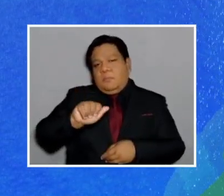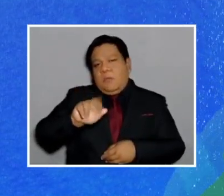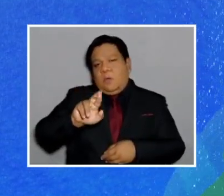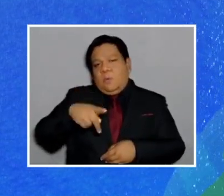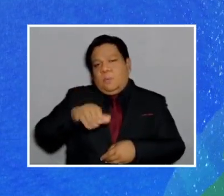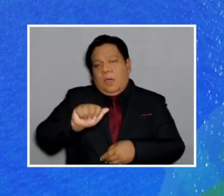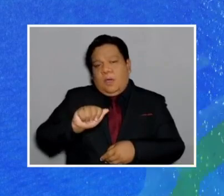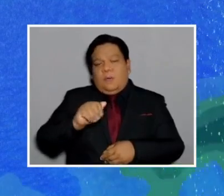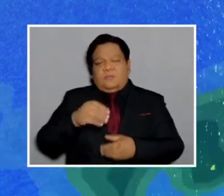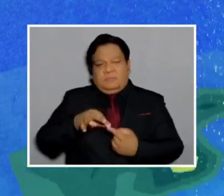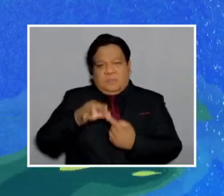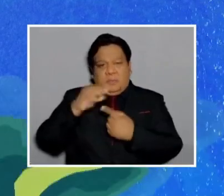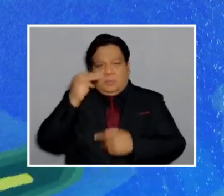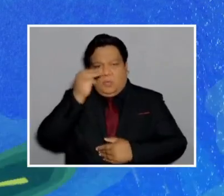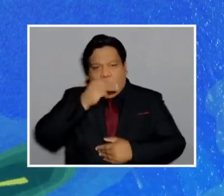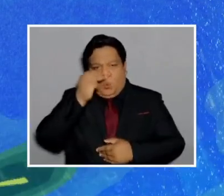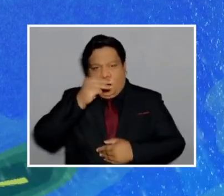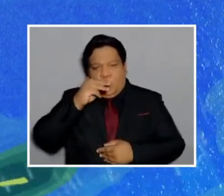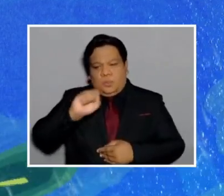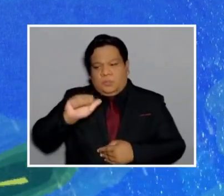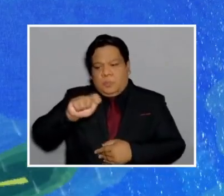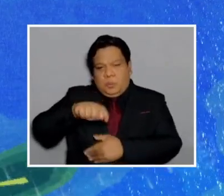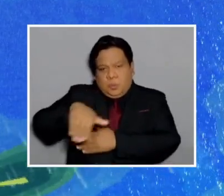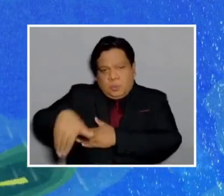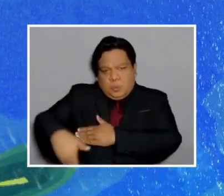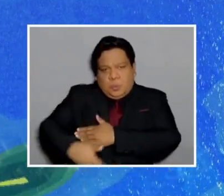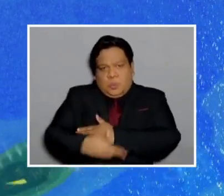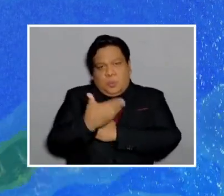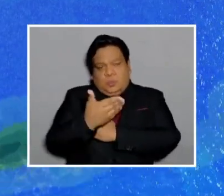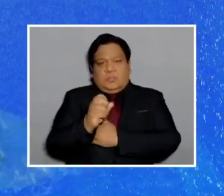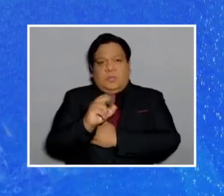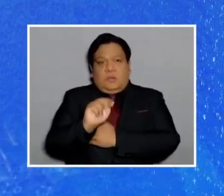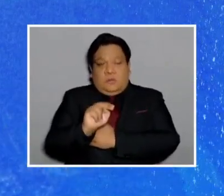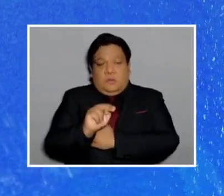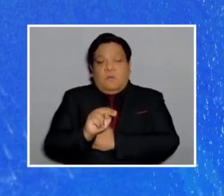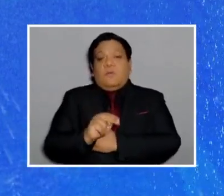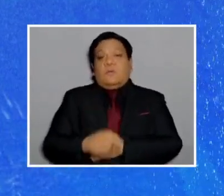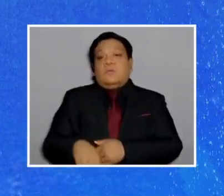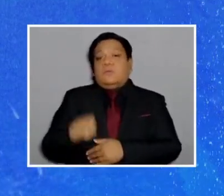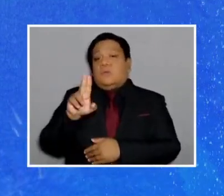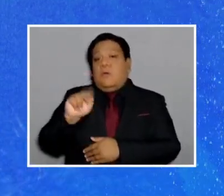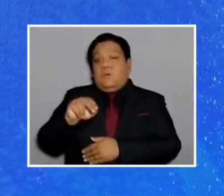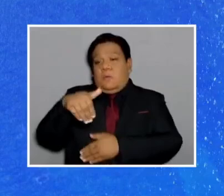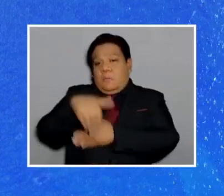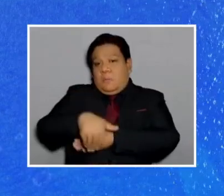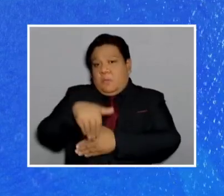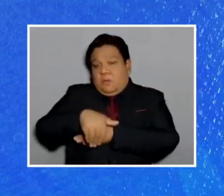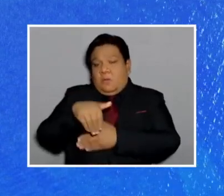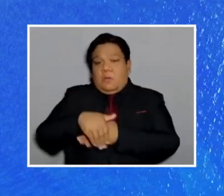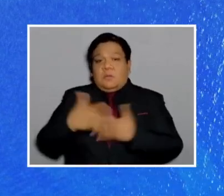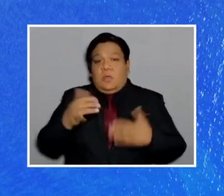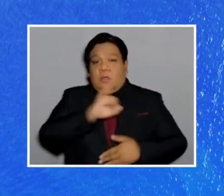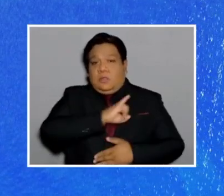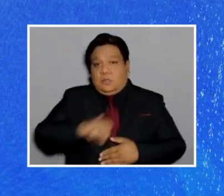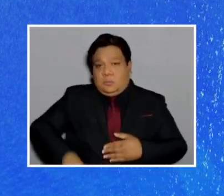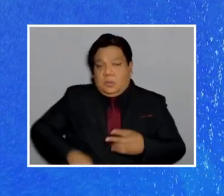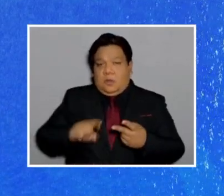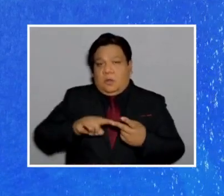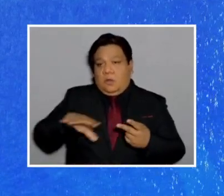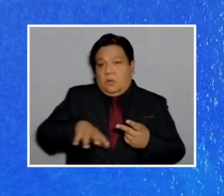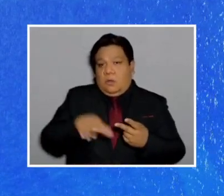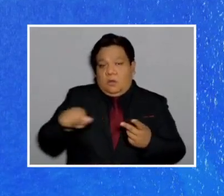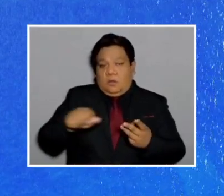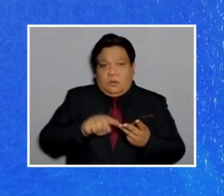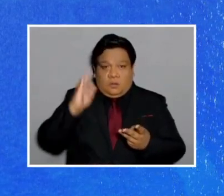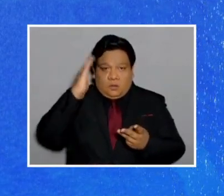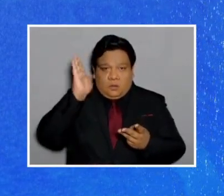Sabado ng gabi hanggang Linggo ng umaga. At sa Linggo po ng gabi, dito po sa bahagi ng Isabela, Cagayan at Kalinga may aasahang